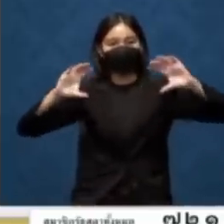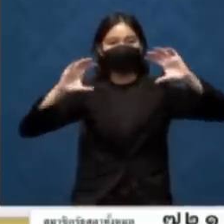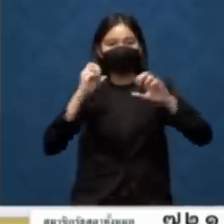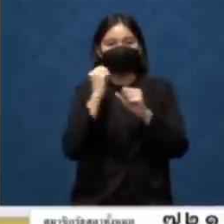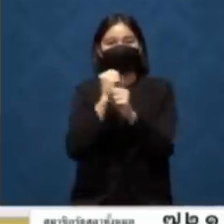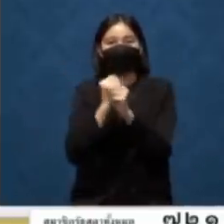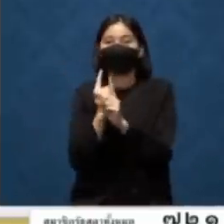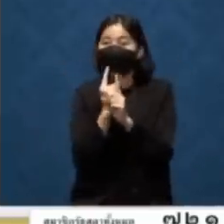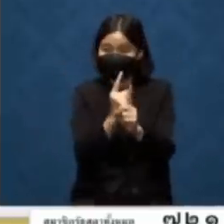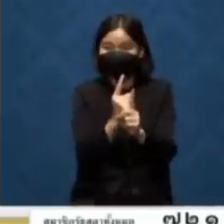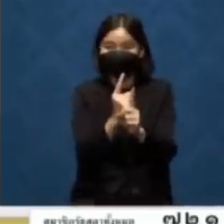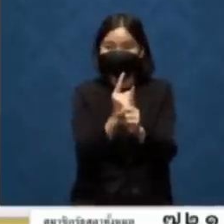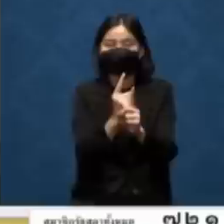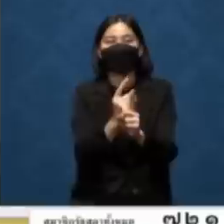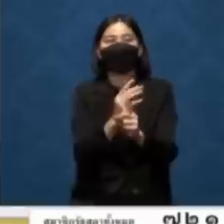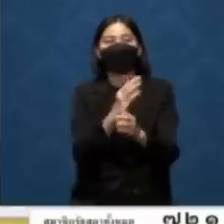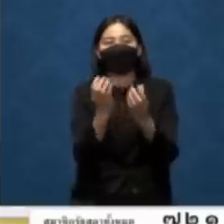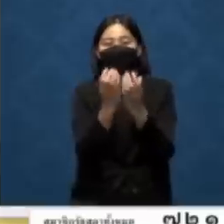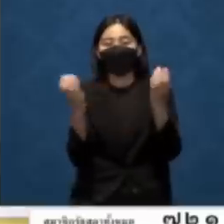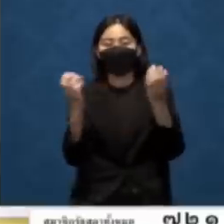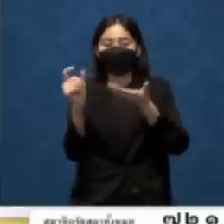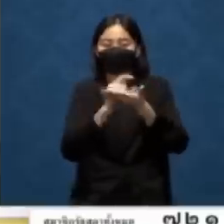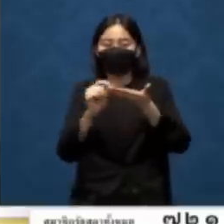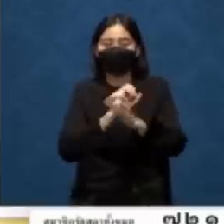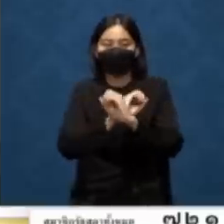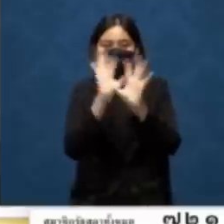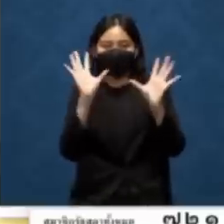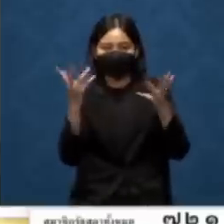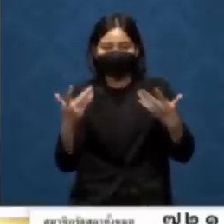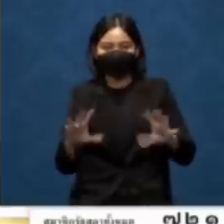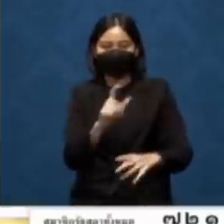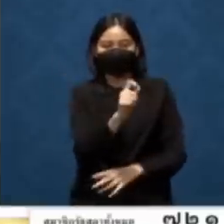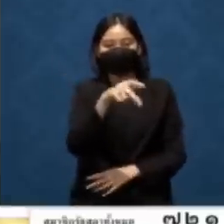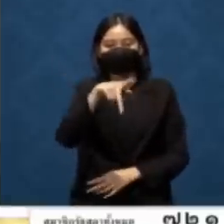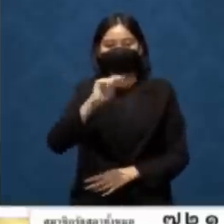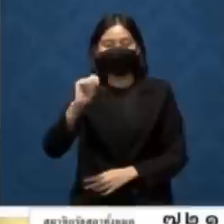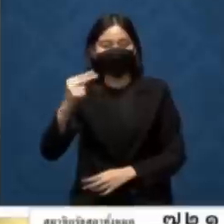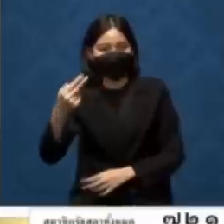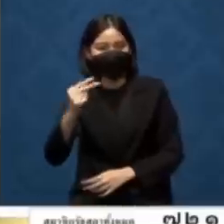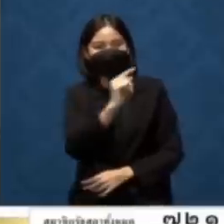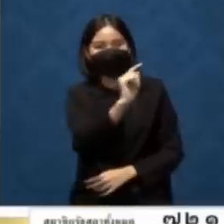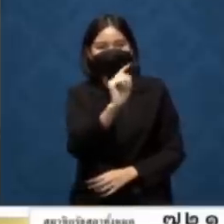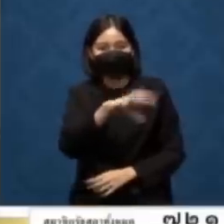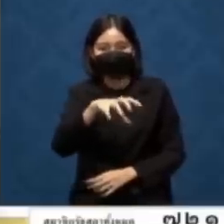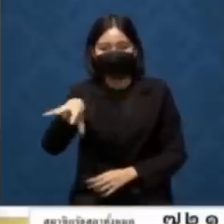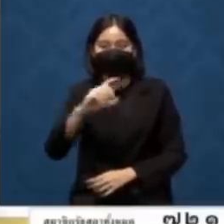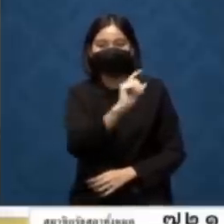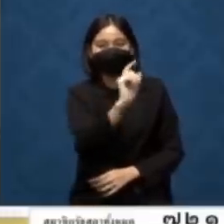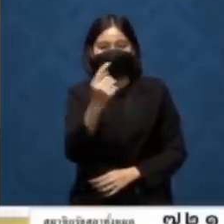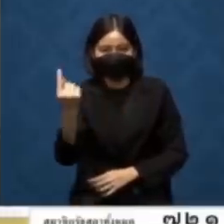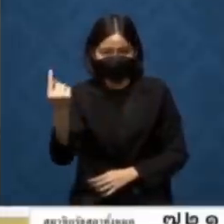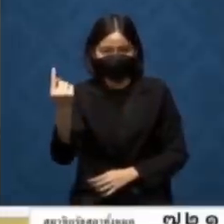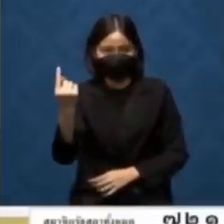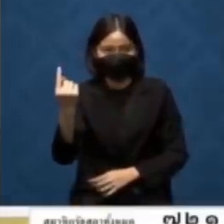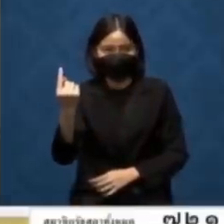หมดหรือผมเขีนเอไ้แรัมนรชัดเจนนะว่า งคลปก์ค dating ส่ทธรูปแบให ใหม่ ใหทำ